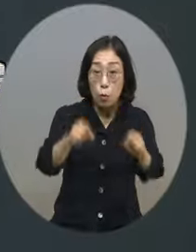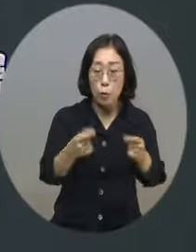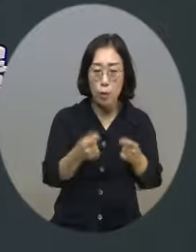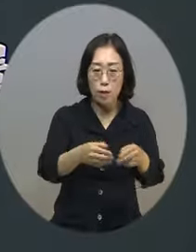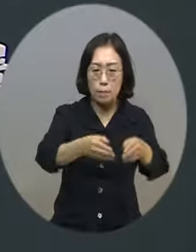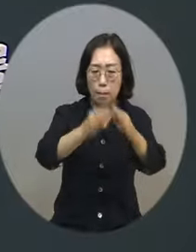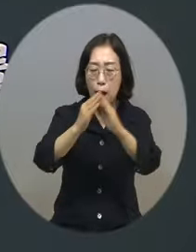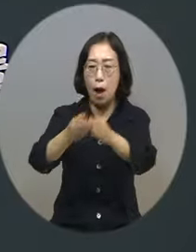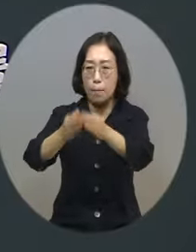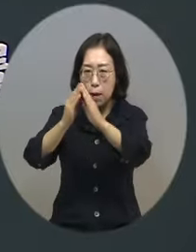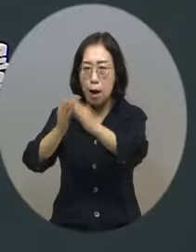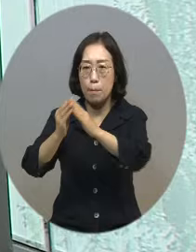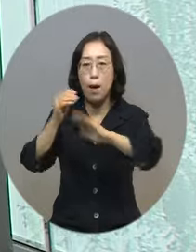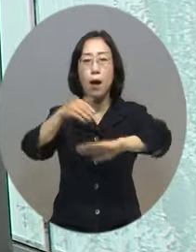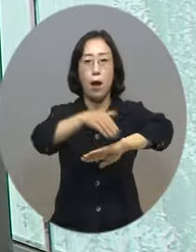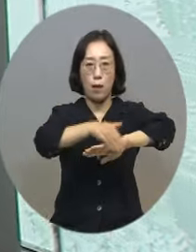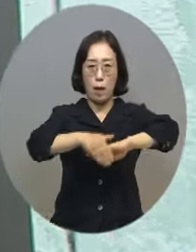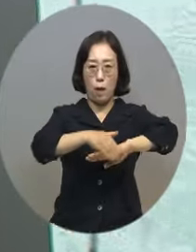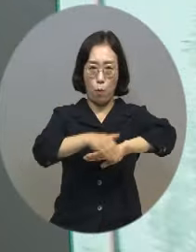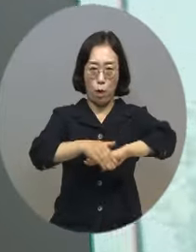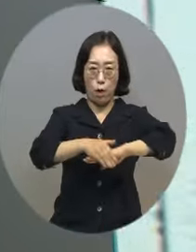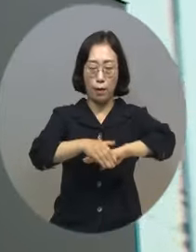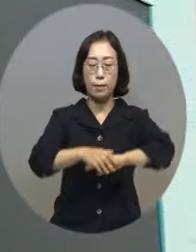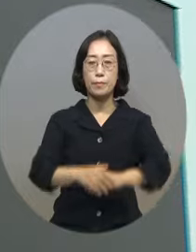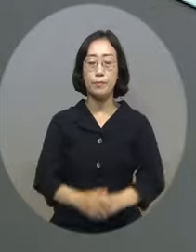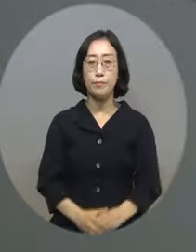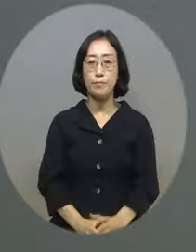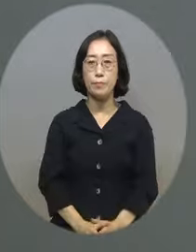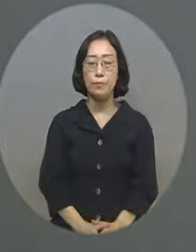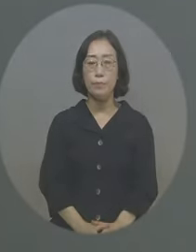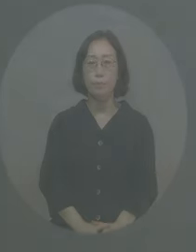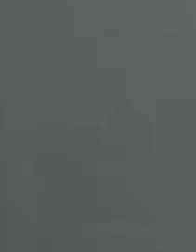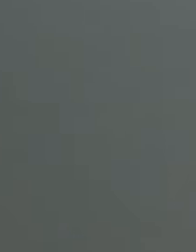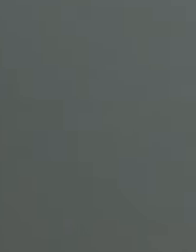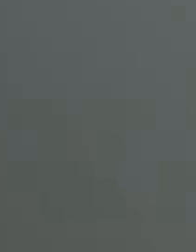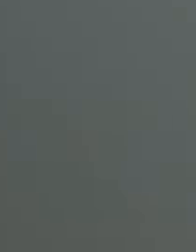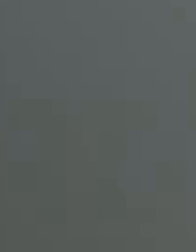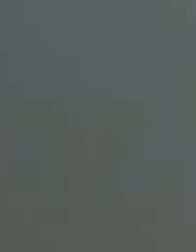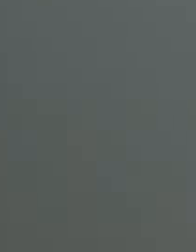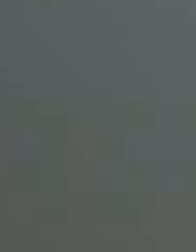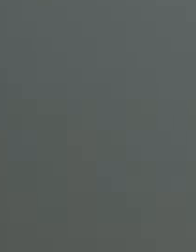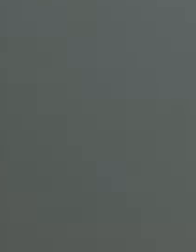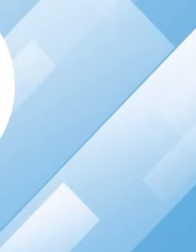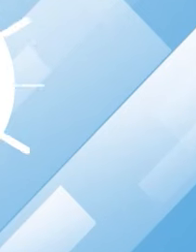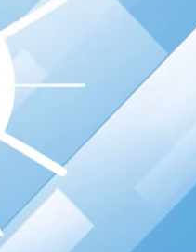설립할 것으로 보입니다. 복지TV 뉴스 정유정입니다.